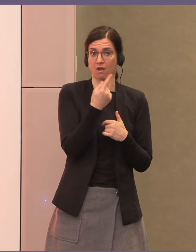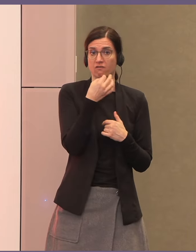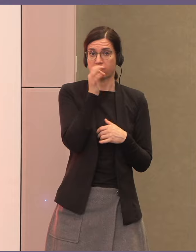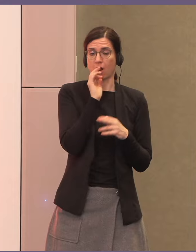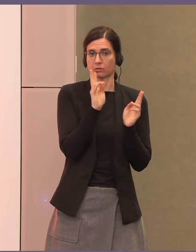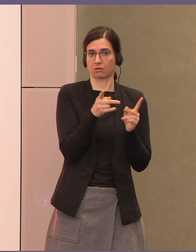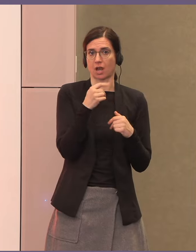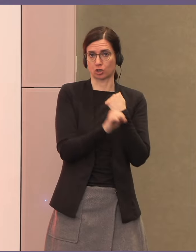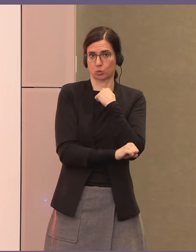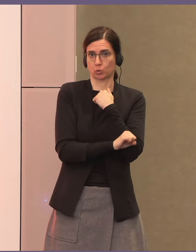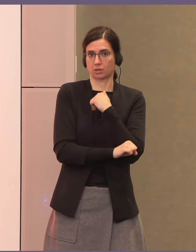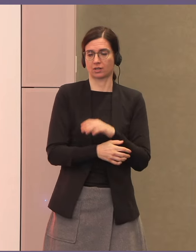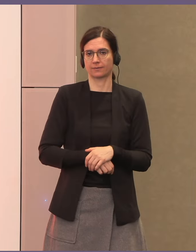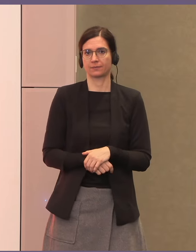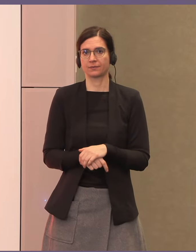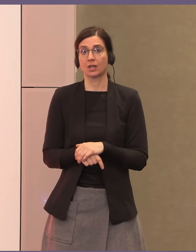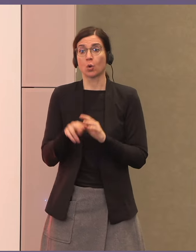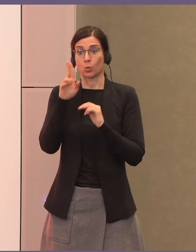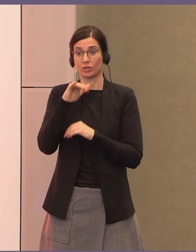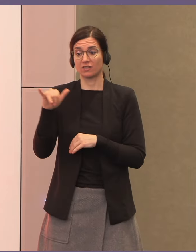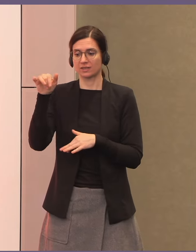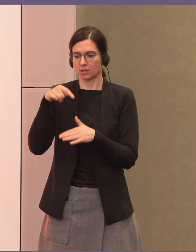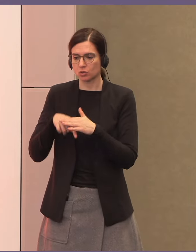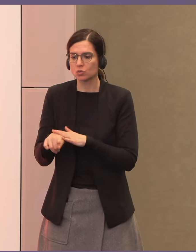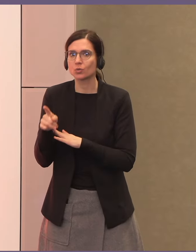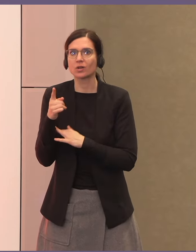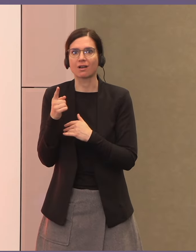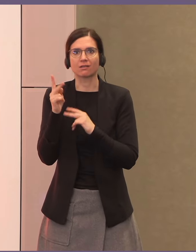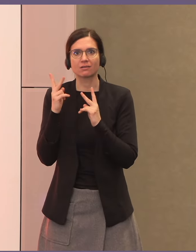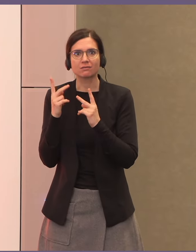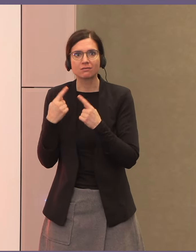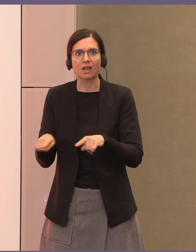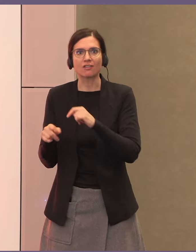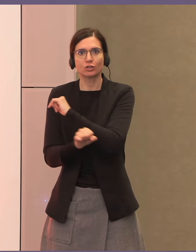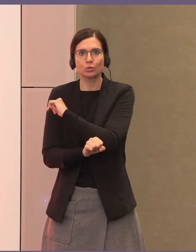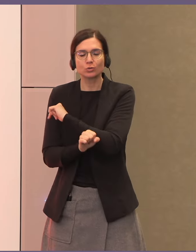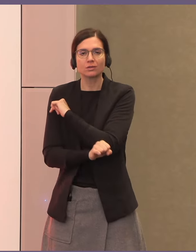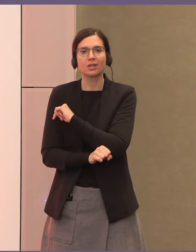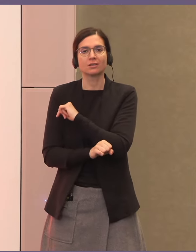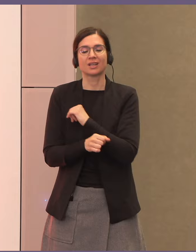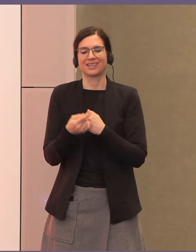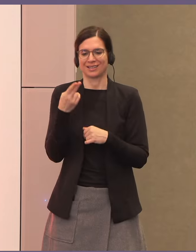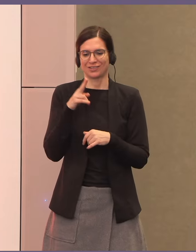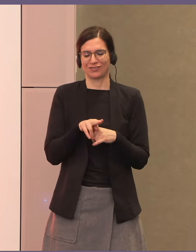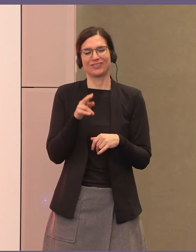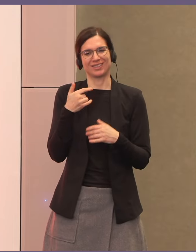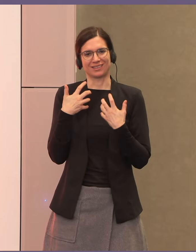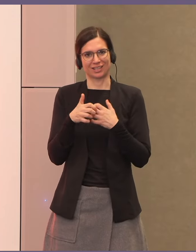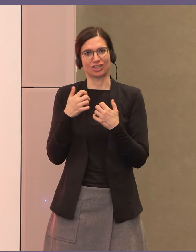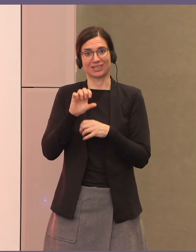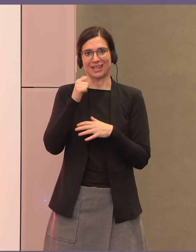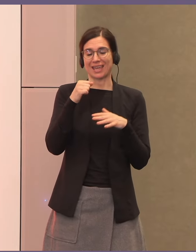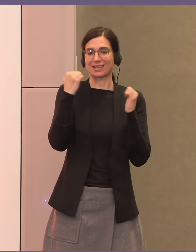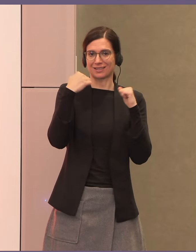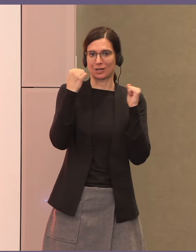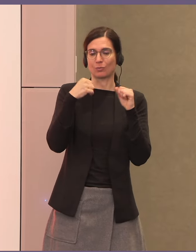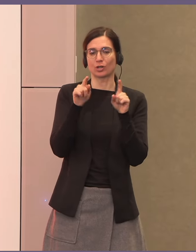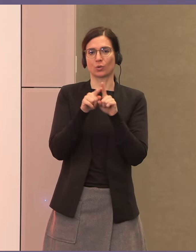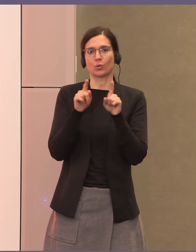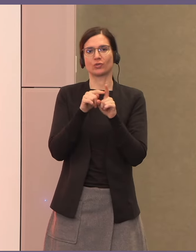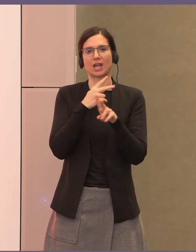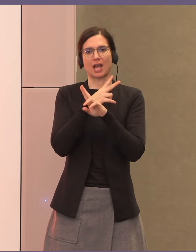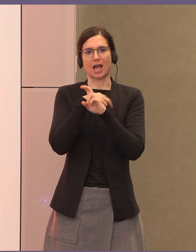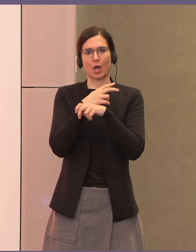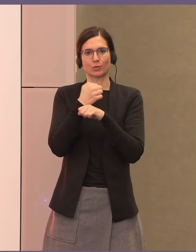Anspruch auf den Zugang zu Universitäten, die Geschichte von Frauen an der Universität Wien in der Ersten Republik und im Austrofaschismus,